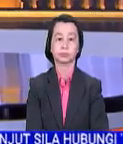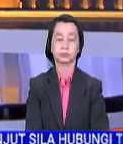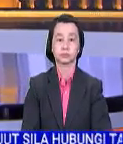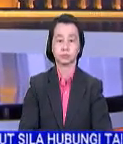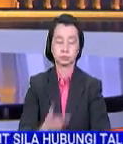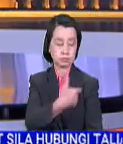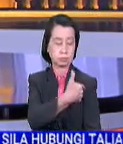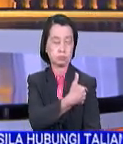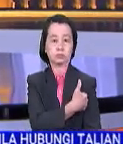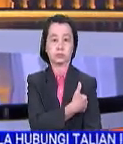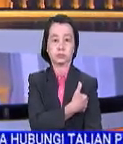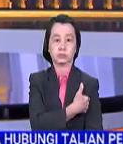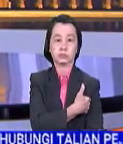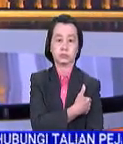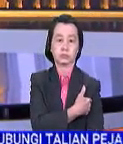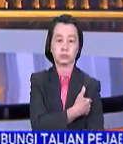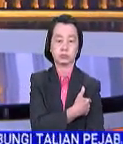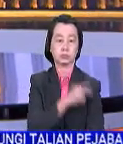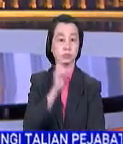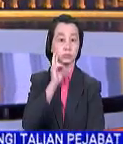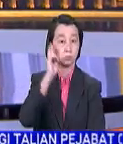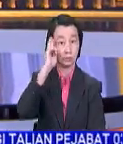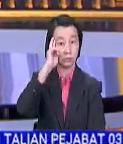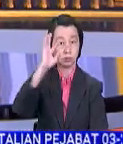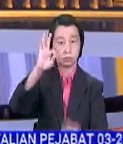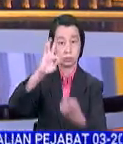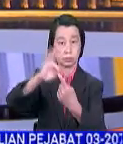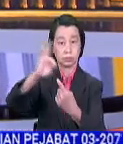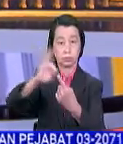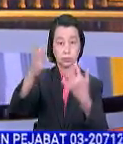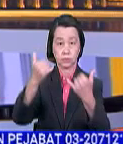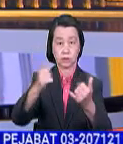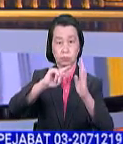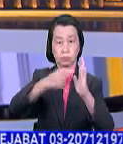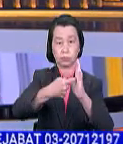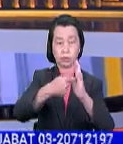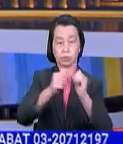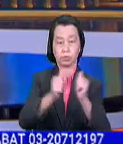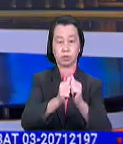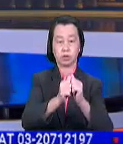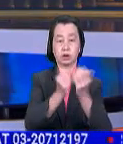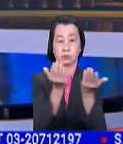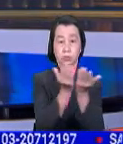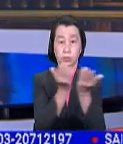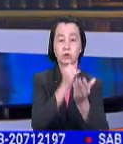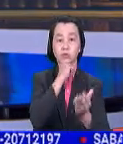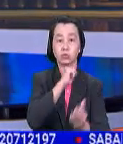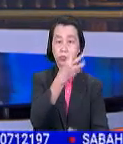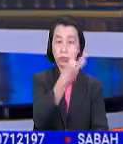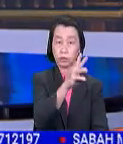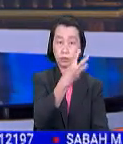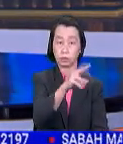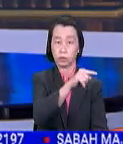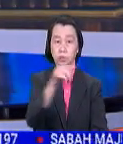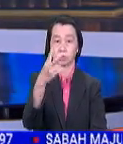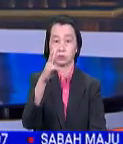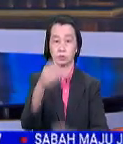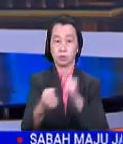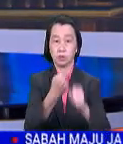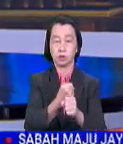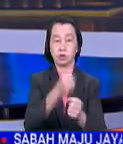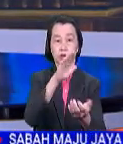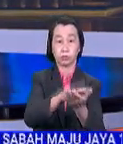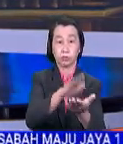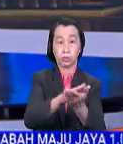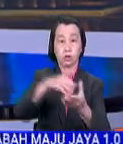Pemberian vaksinasi COVID-19 kategori remaja di Pulau Pinang hari ini dimulakan dengan kategori pelajar berusia 16 hingga 17 tahun yang